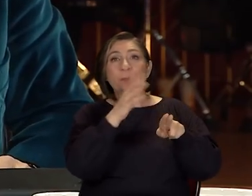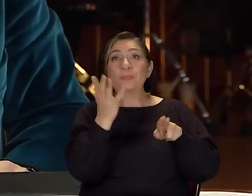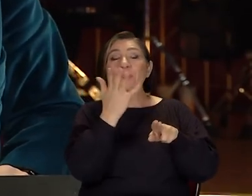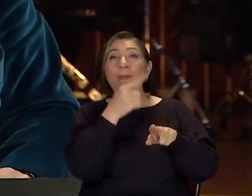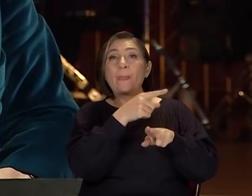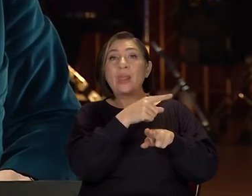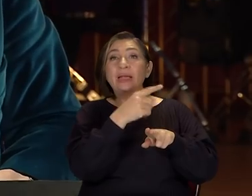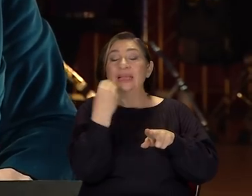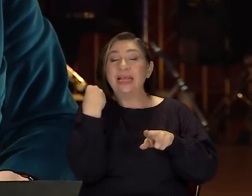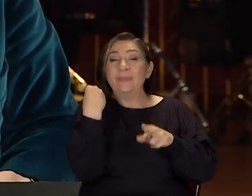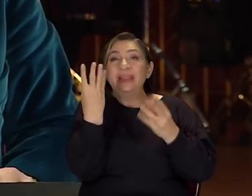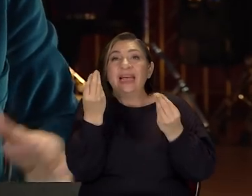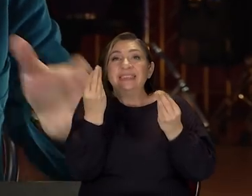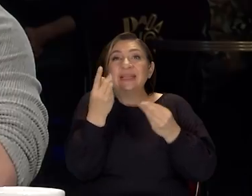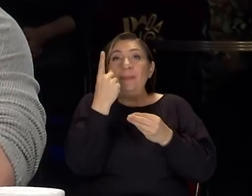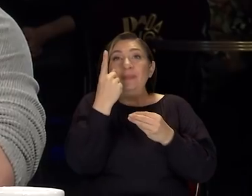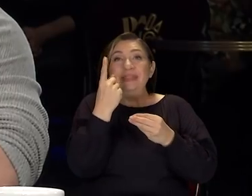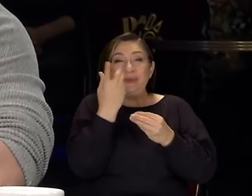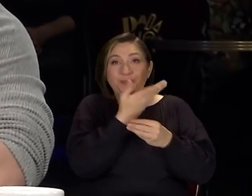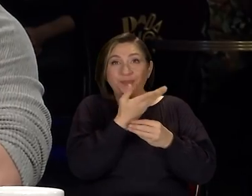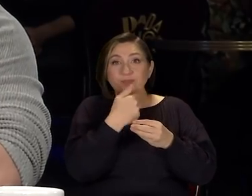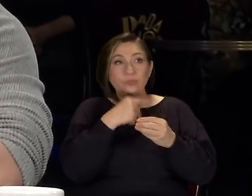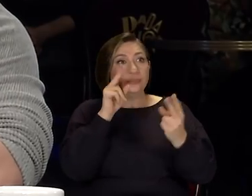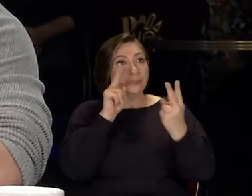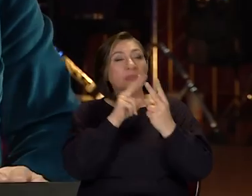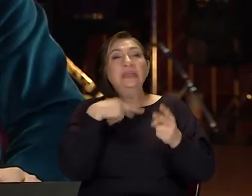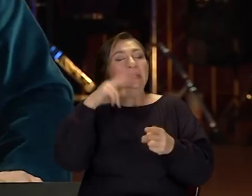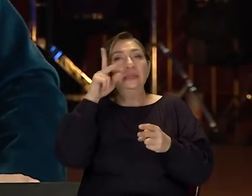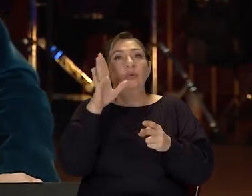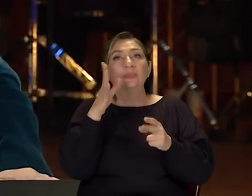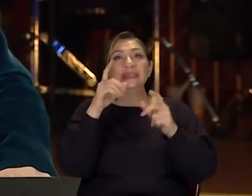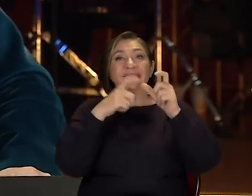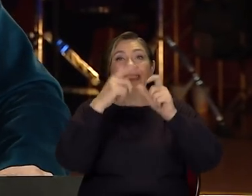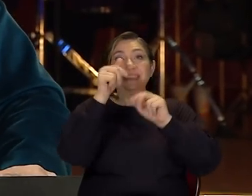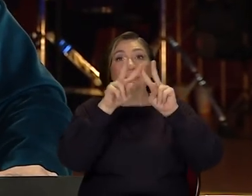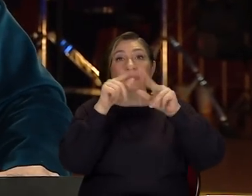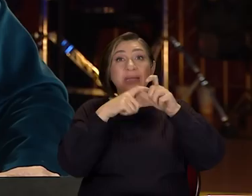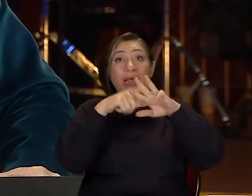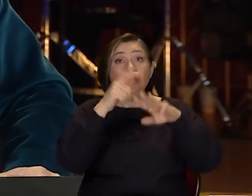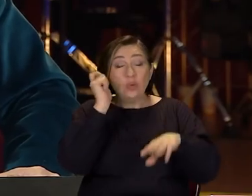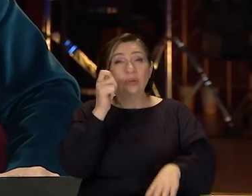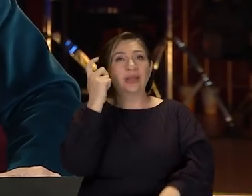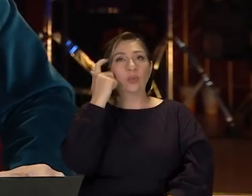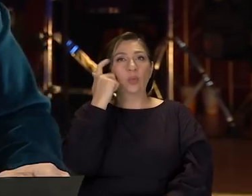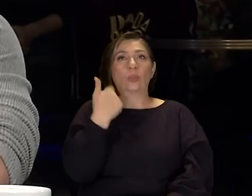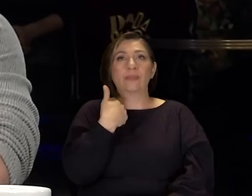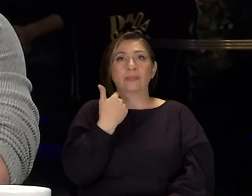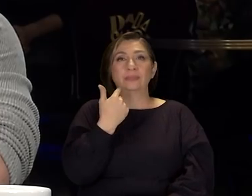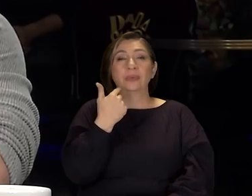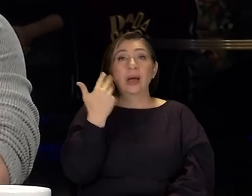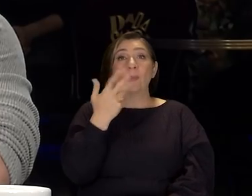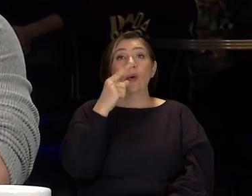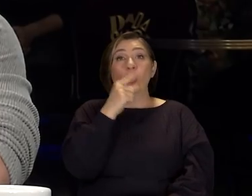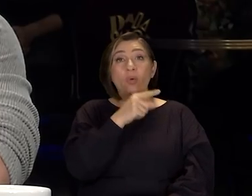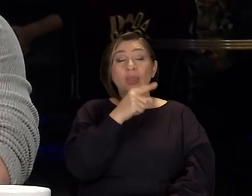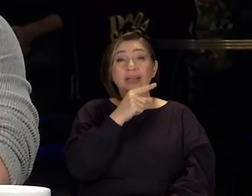bir... Yepyeni, taptaze bir surat. Ben onu gördüğüm zaman tanıyamıyorum. Simge'yi zor tanıyorum. Evet. Yani ama onlar